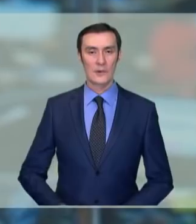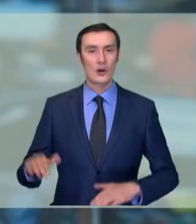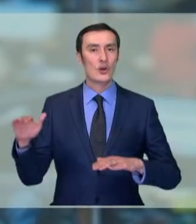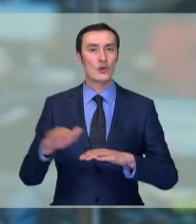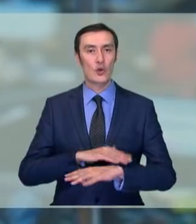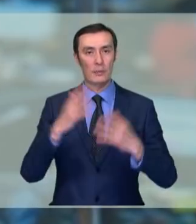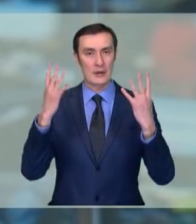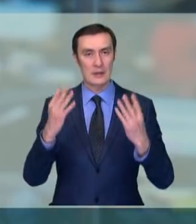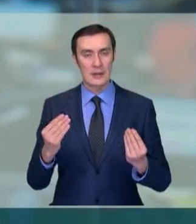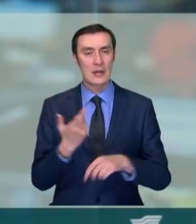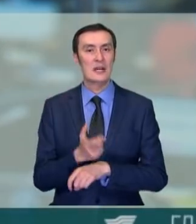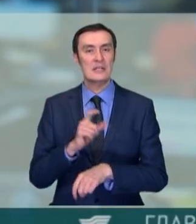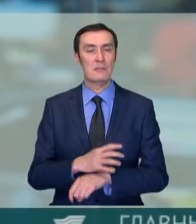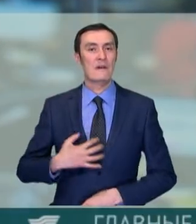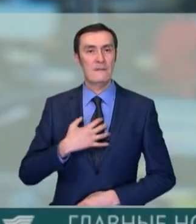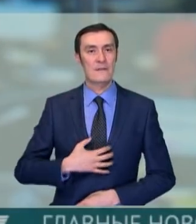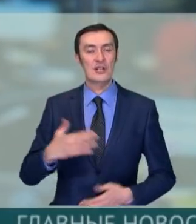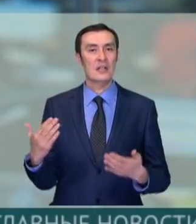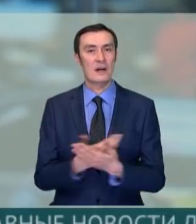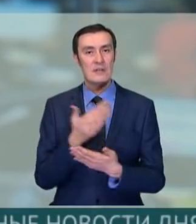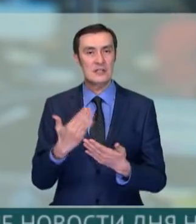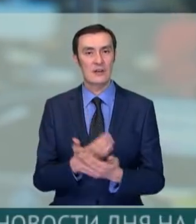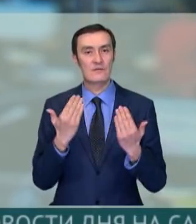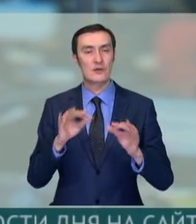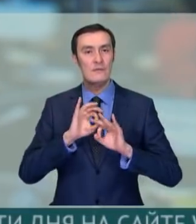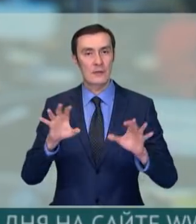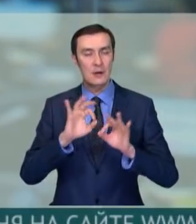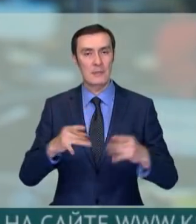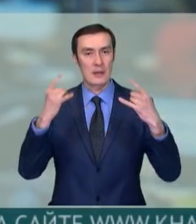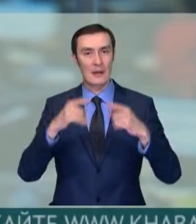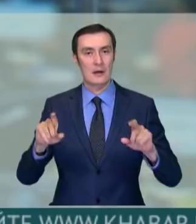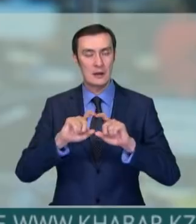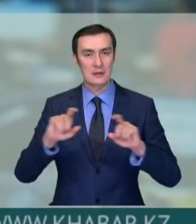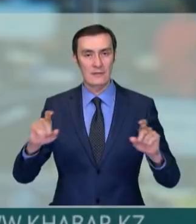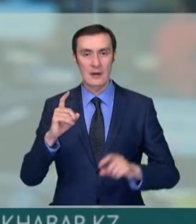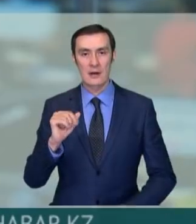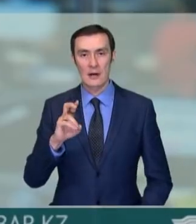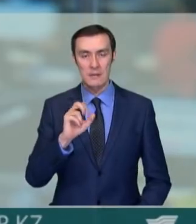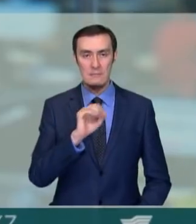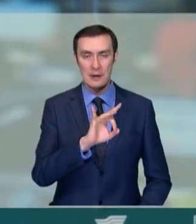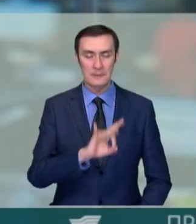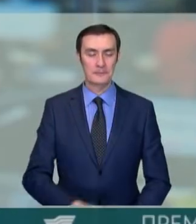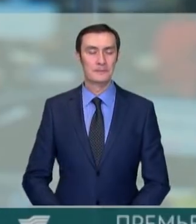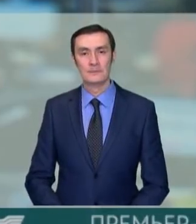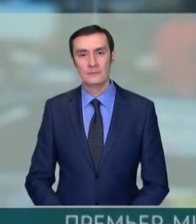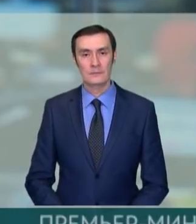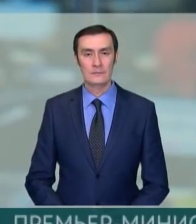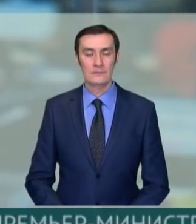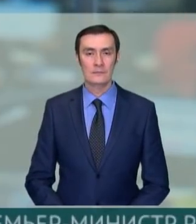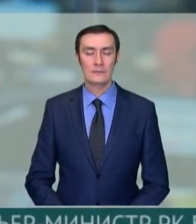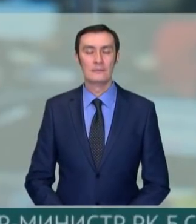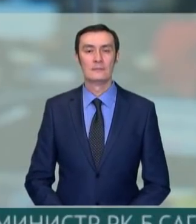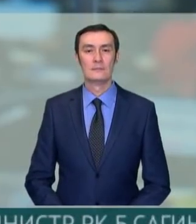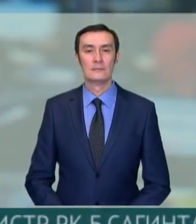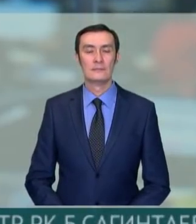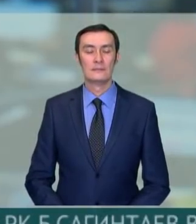самых интересных и значимых событиях в ближайшие 10 минут расскажут корреспонденты телеканала «Хабар» и я, Жанна Ситхан. Сурдоперевод обеспечивает Хасан